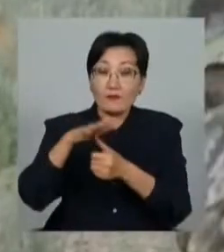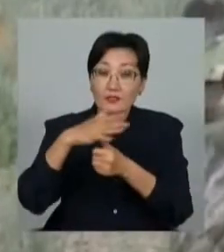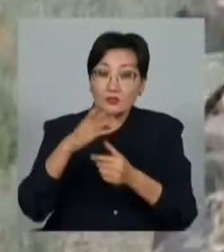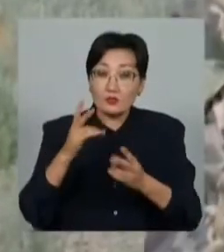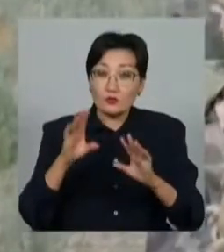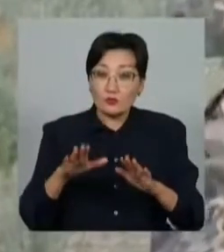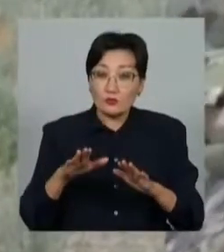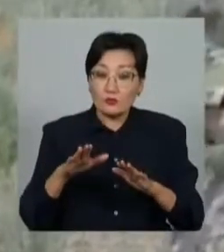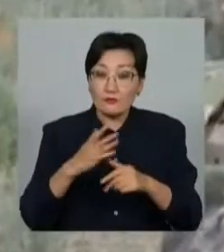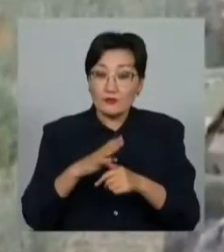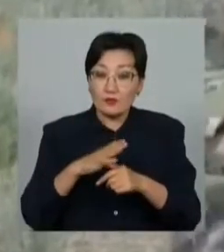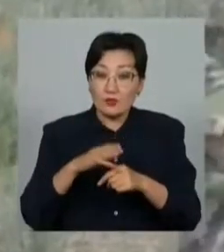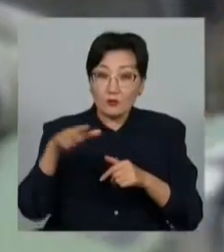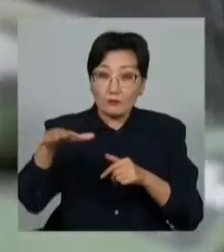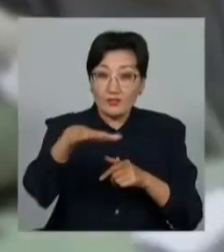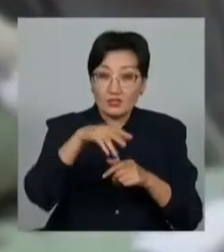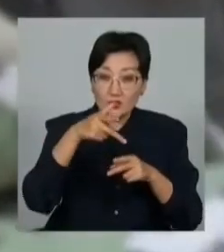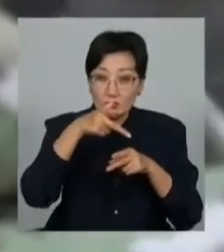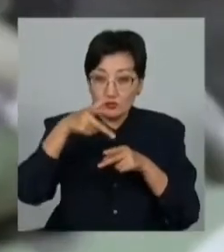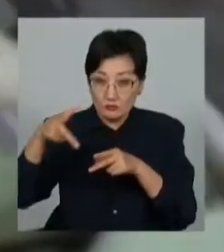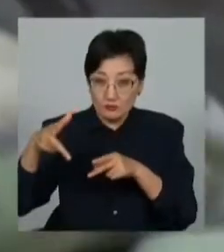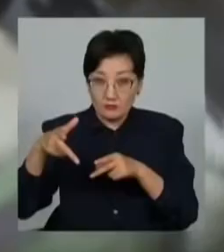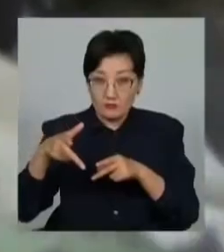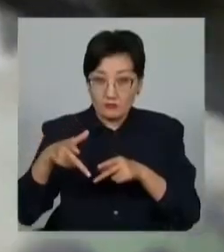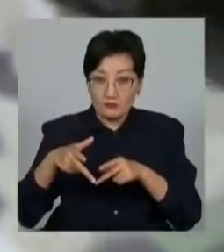тұр ғой, дәл төбесінен түсіреді.